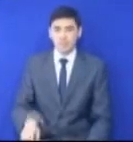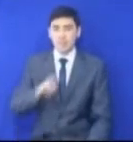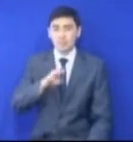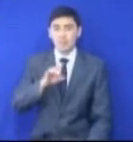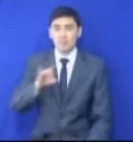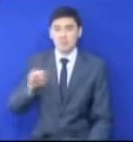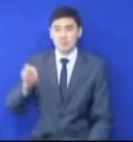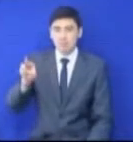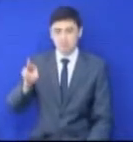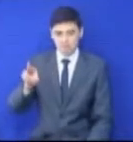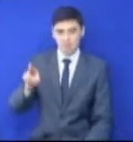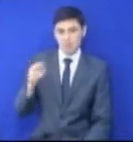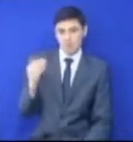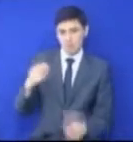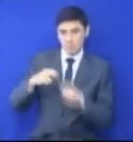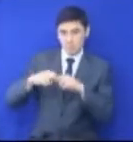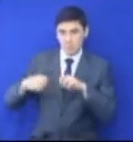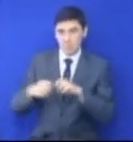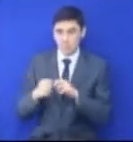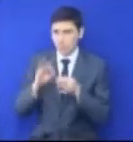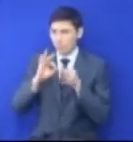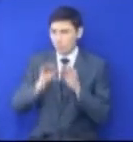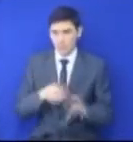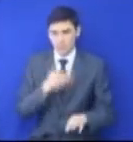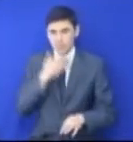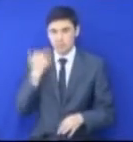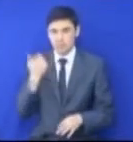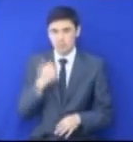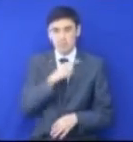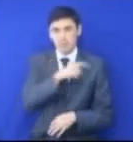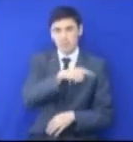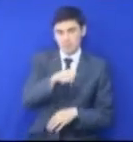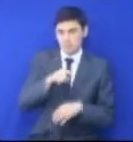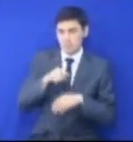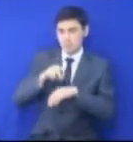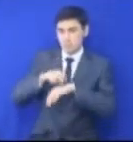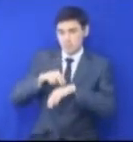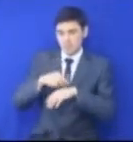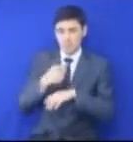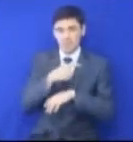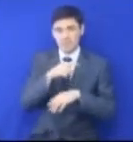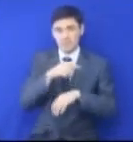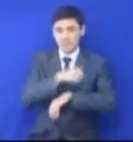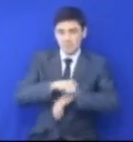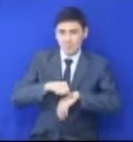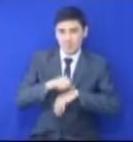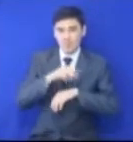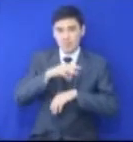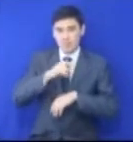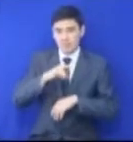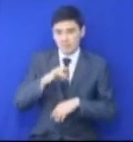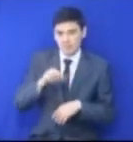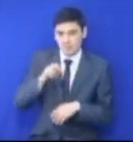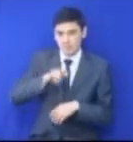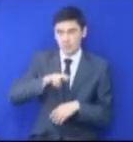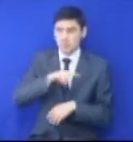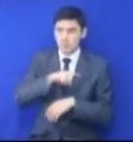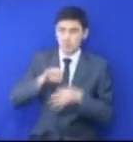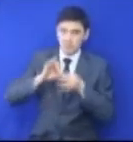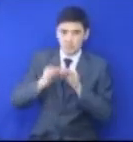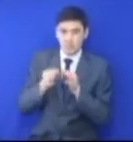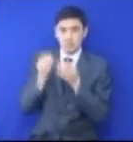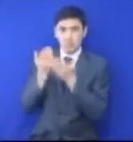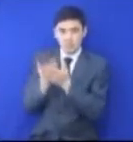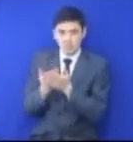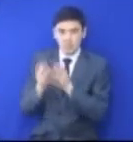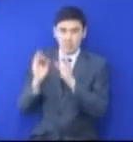оказалось несложно. Специалисты отдела миграции объяснили алгоритм действий и взяли под свой контроль ситуацию. Также во время мероприятия специалистами была